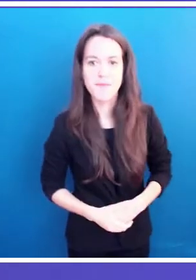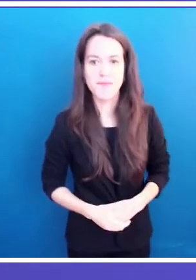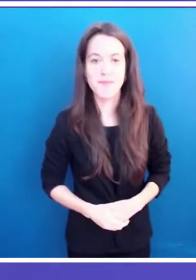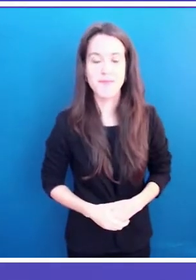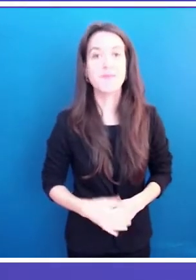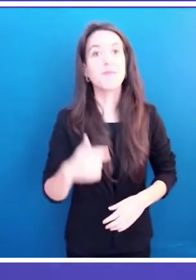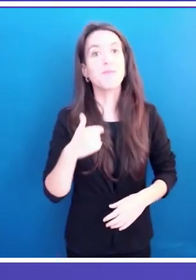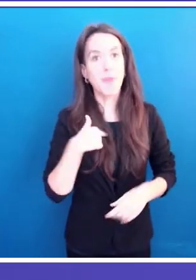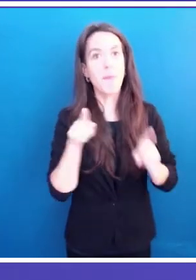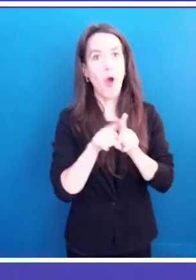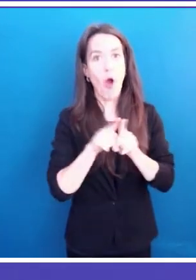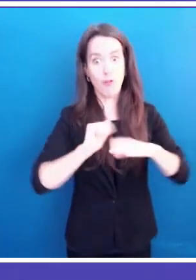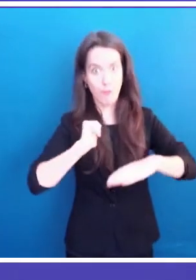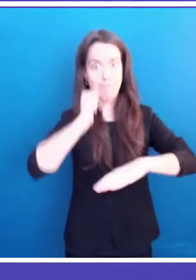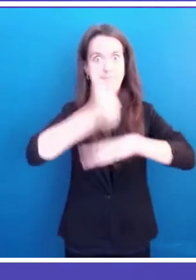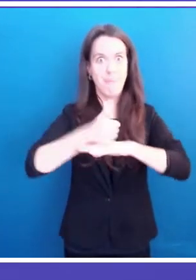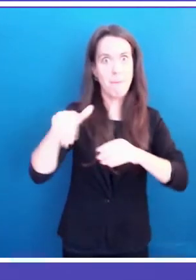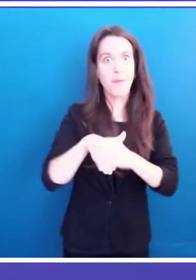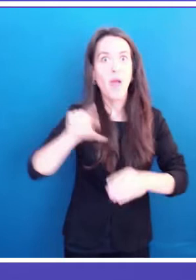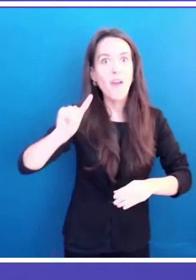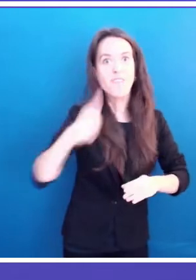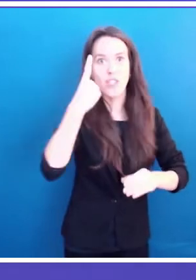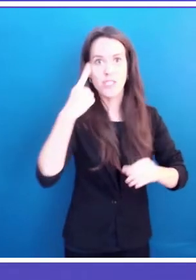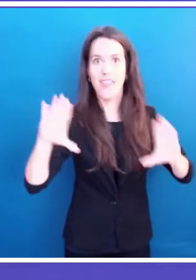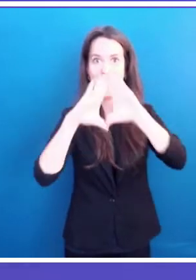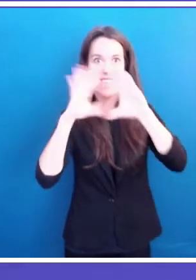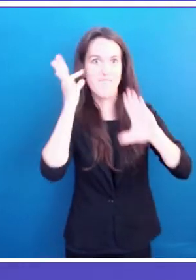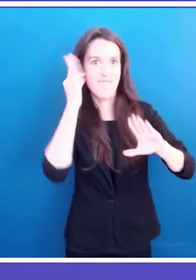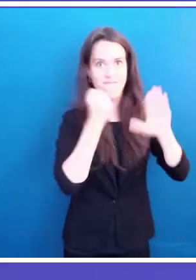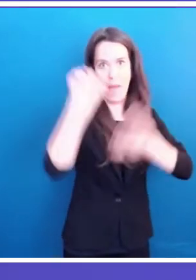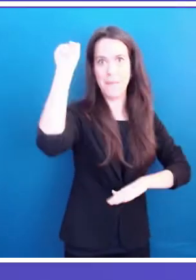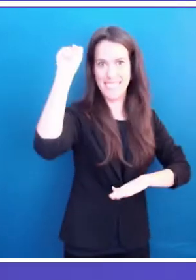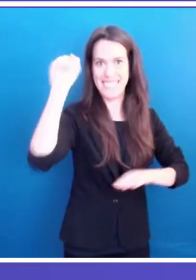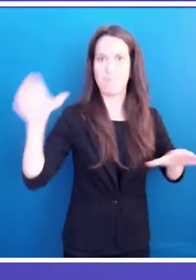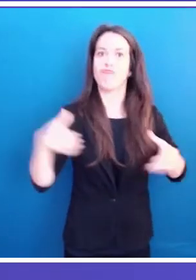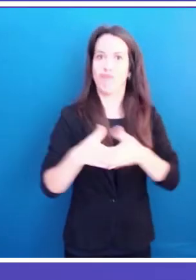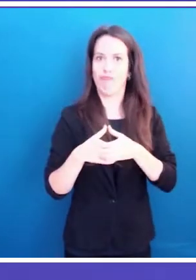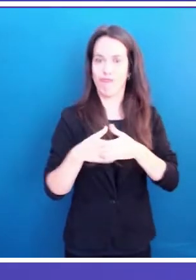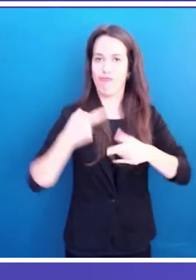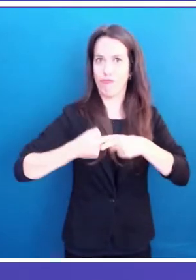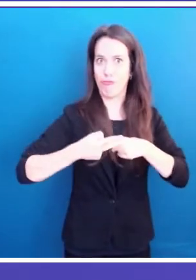طوالة 5 سنوات كنت رئيسة البلدية كما أنني